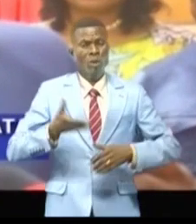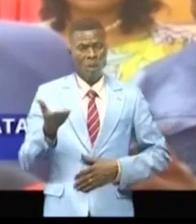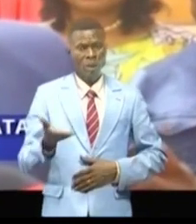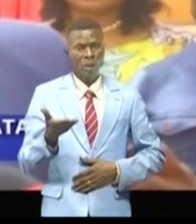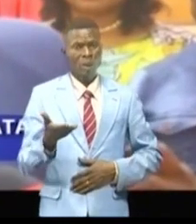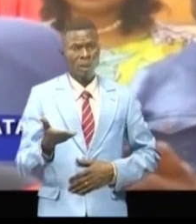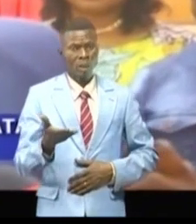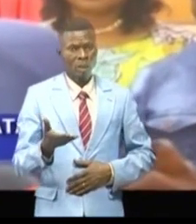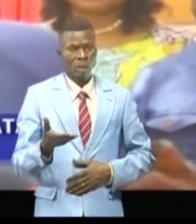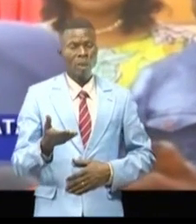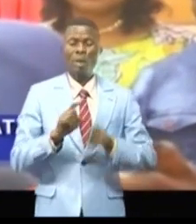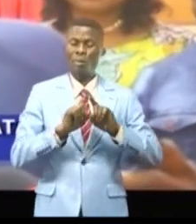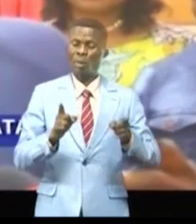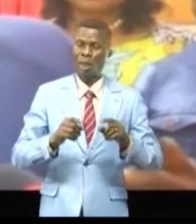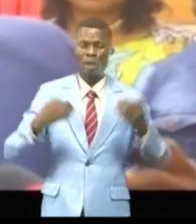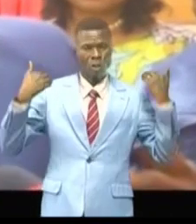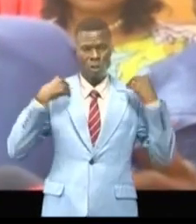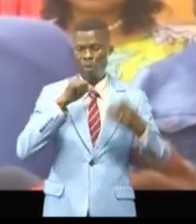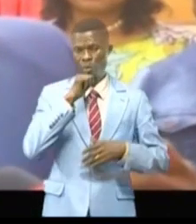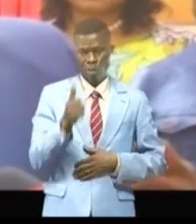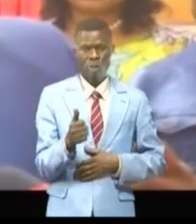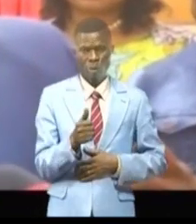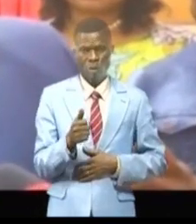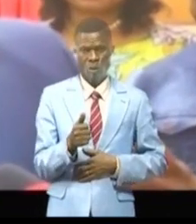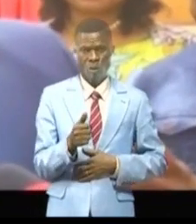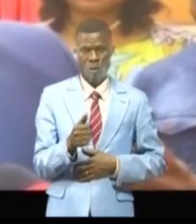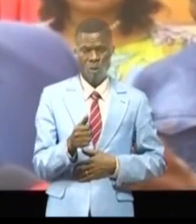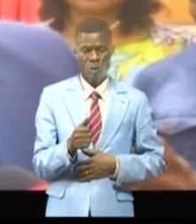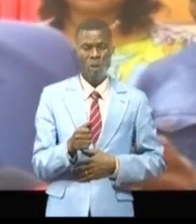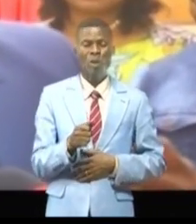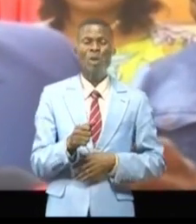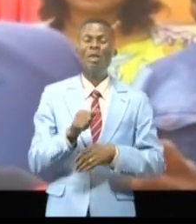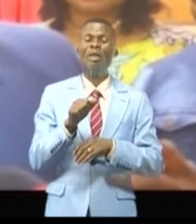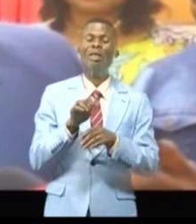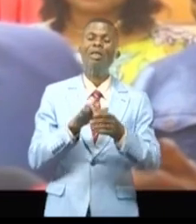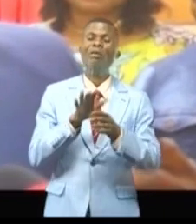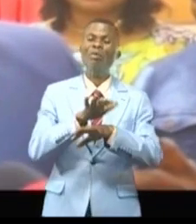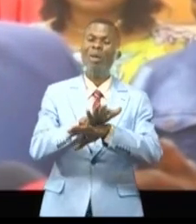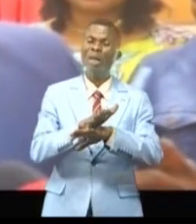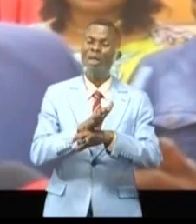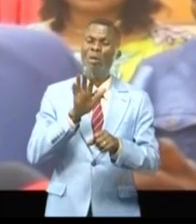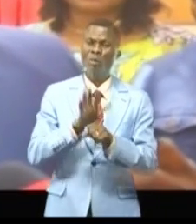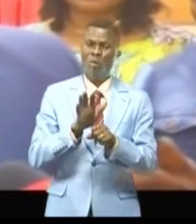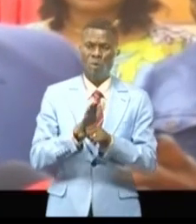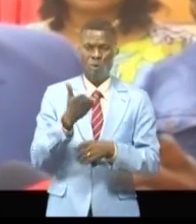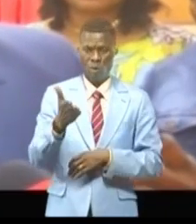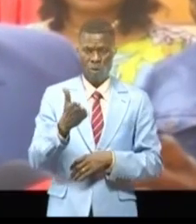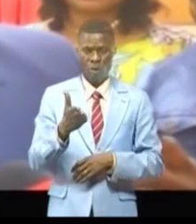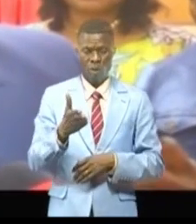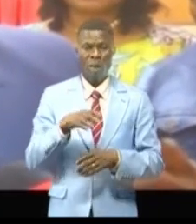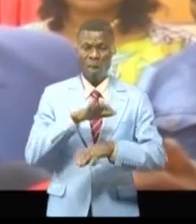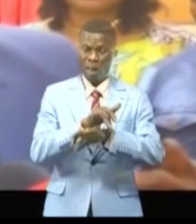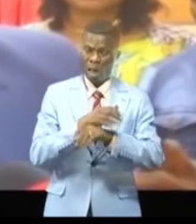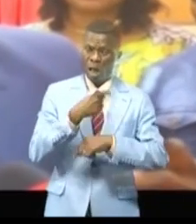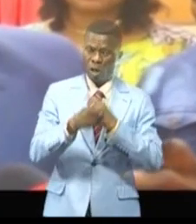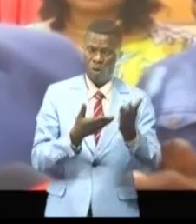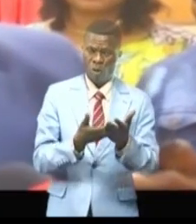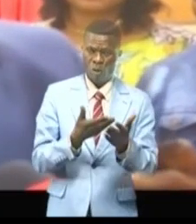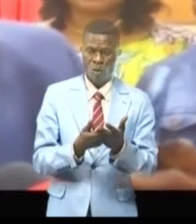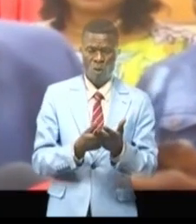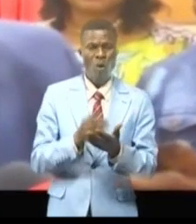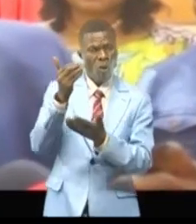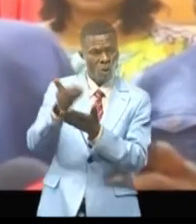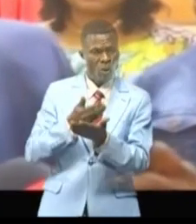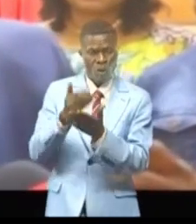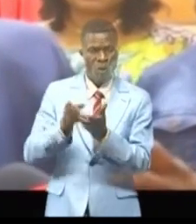douane pendant qu'ils ne les sont pas. Et ils sont en train de faire l'escroquerie auprès du libérateur. Quand il faut cette escroquerie-là, ce sont les noms des déclarants